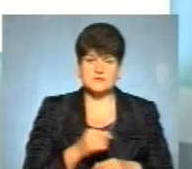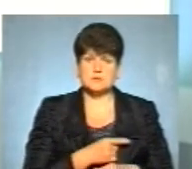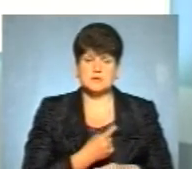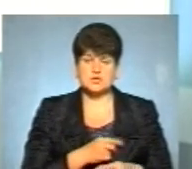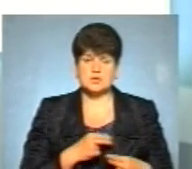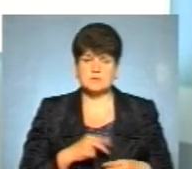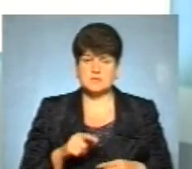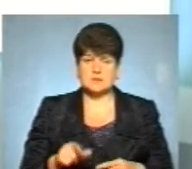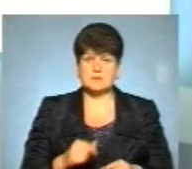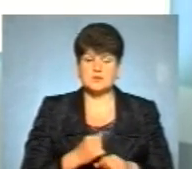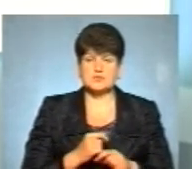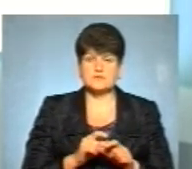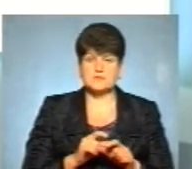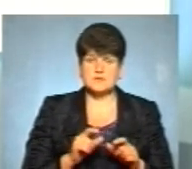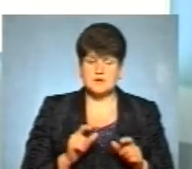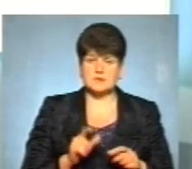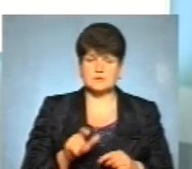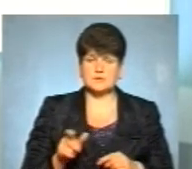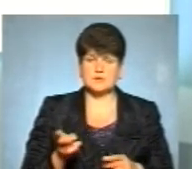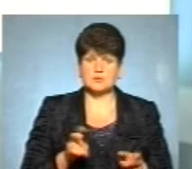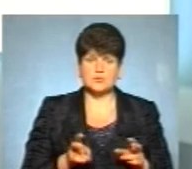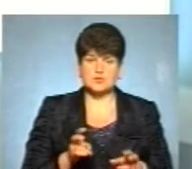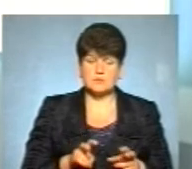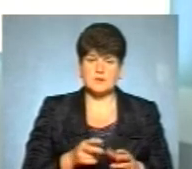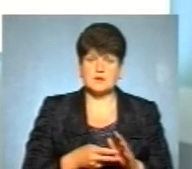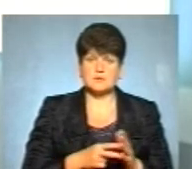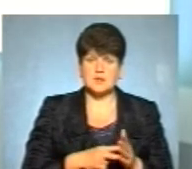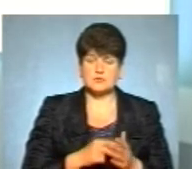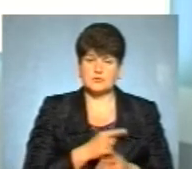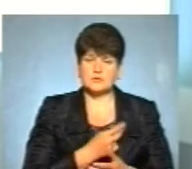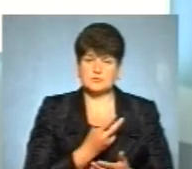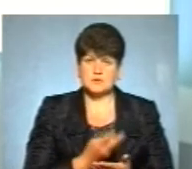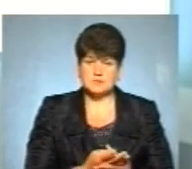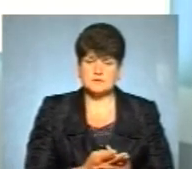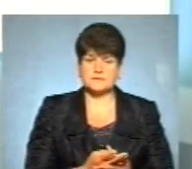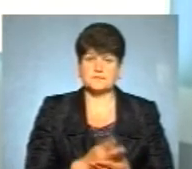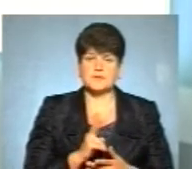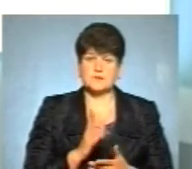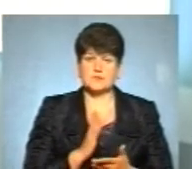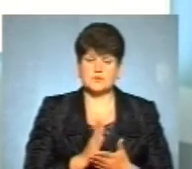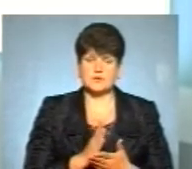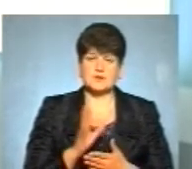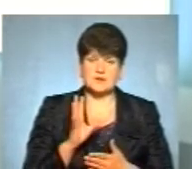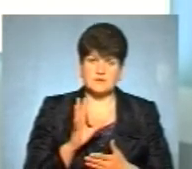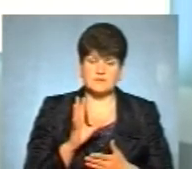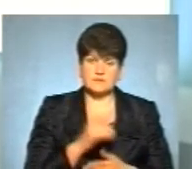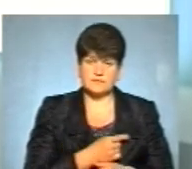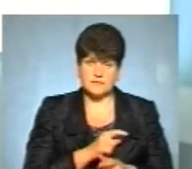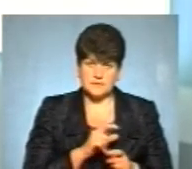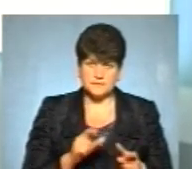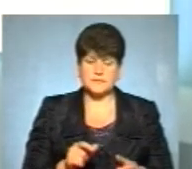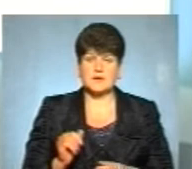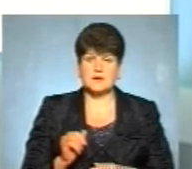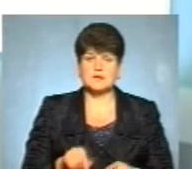які працюють в закладі, пацієнтам, які поступають на планові госпіталізації і які перебувають взагалі в стаціонарі. І